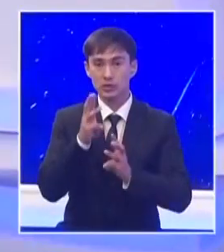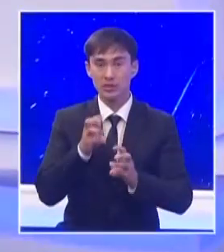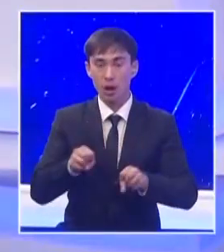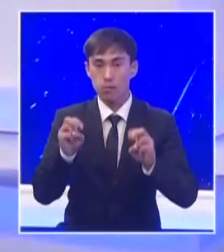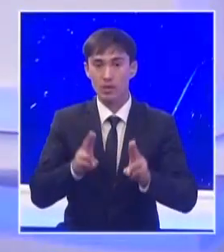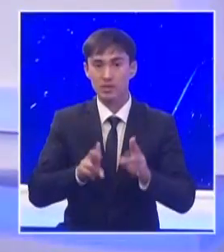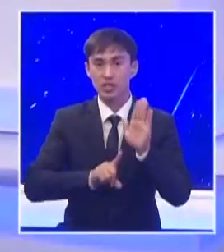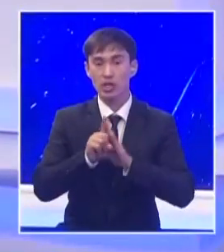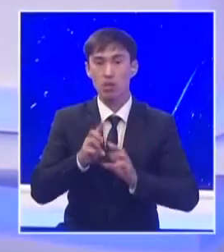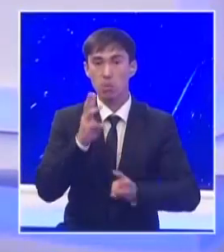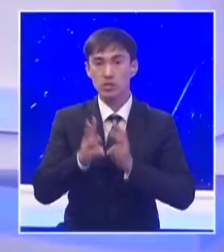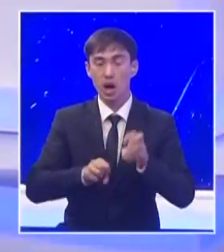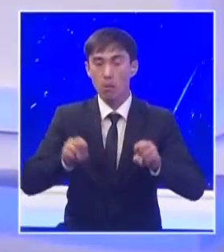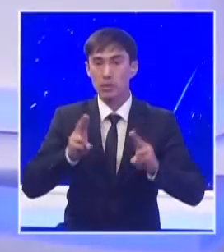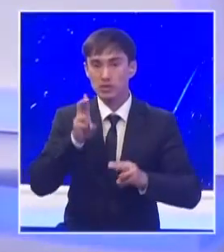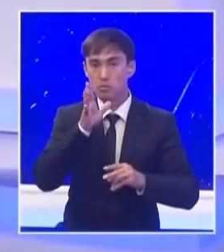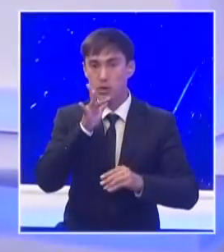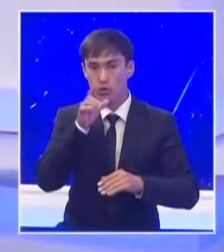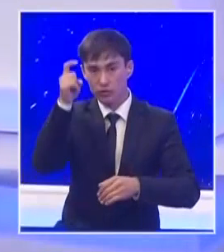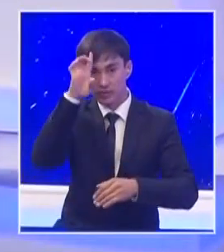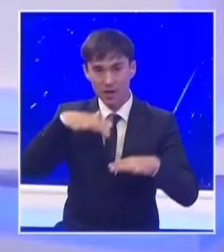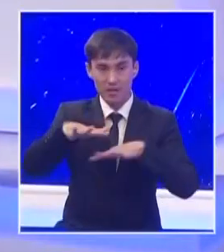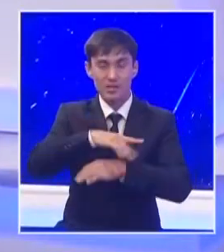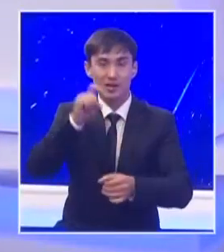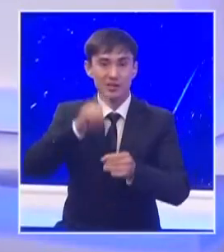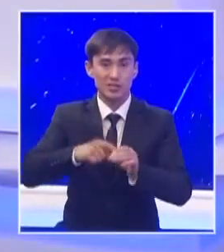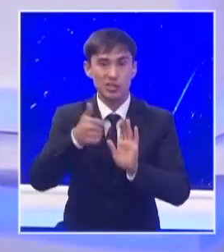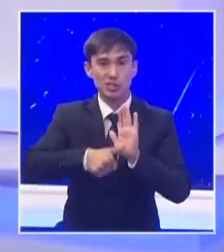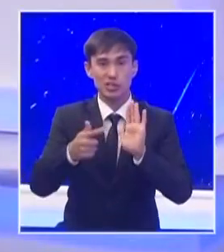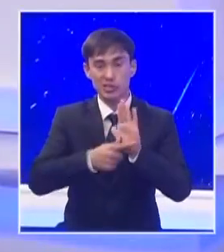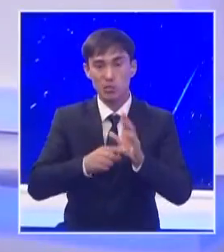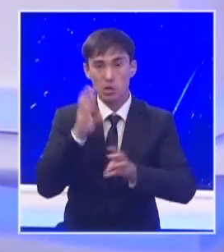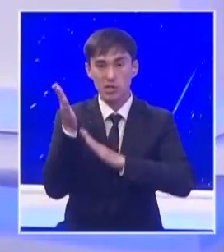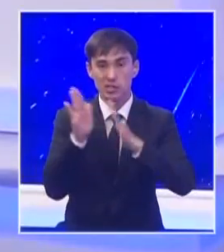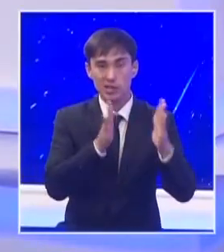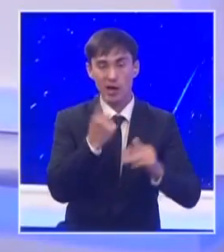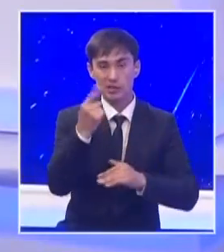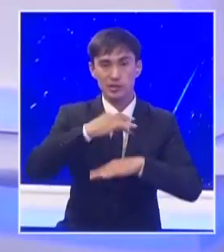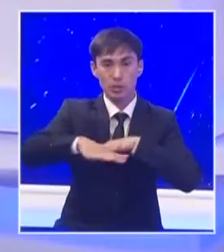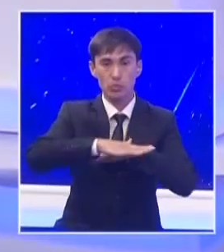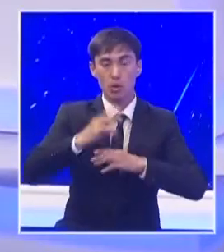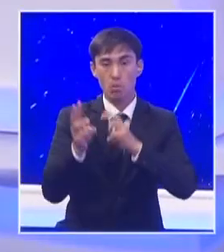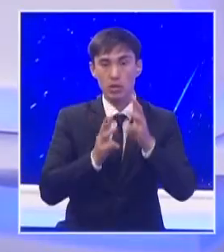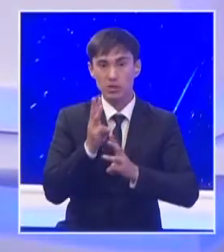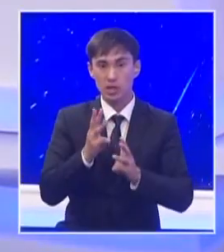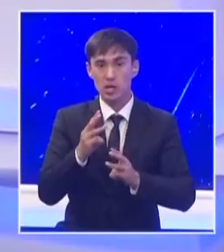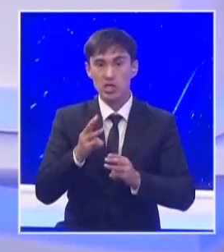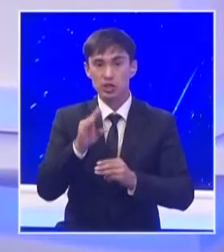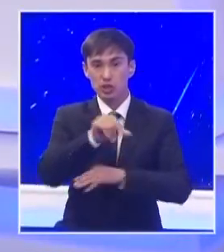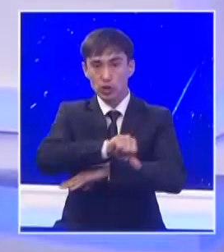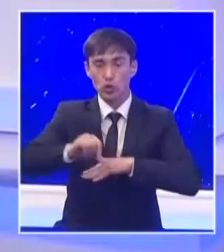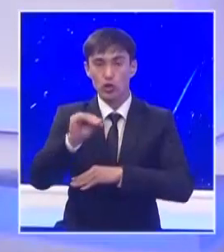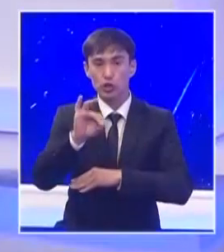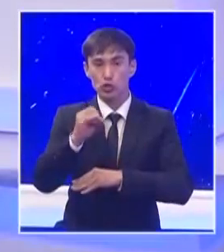С начала пожароопасного периода в стране зарегистрировано 67 лесных и один степной пожар. Только на территории края ЖТСУ в этом